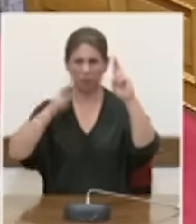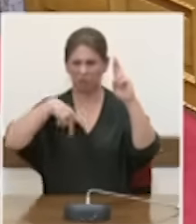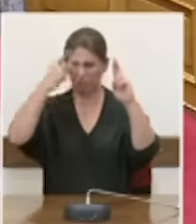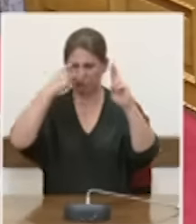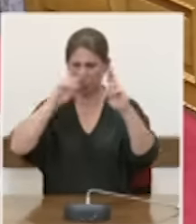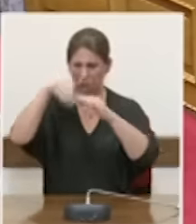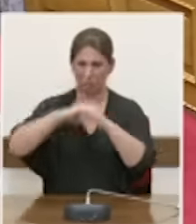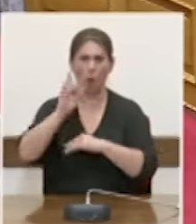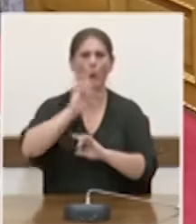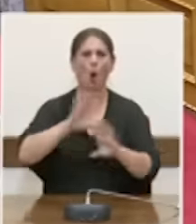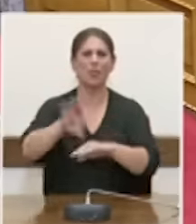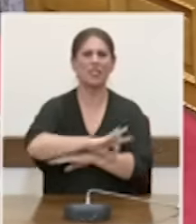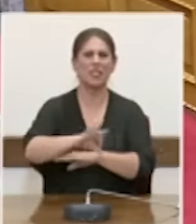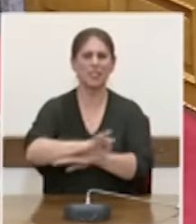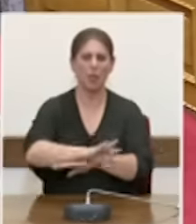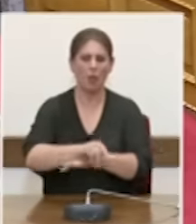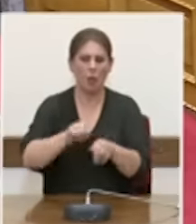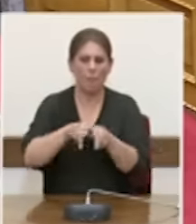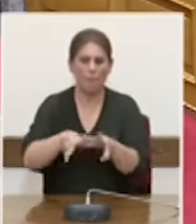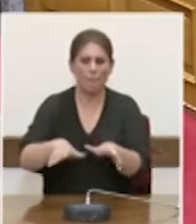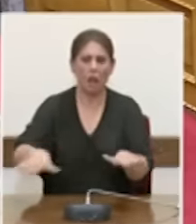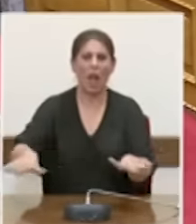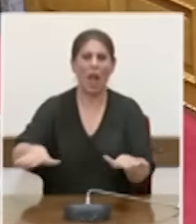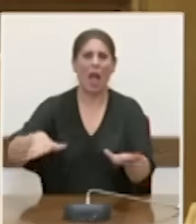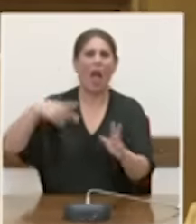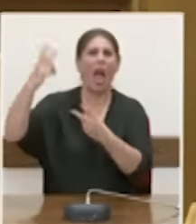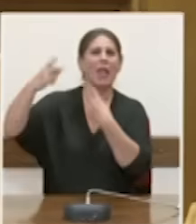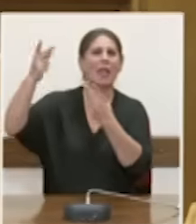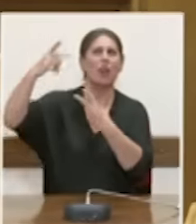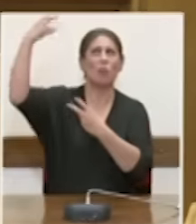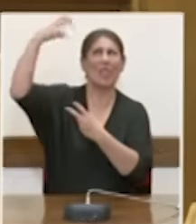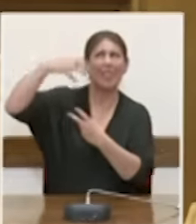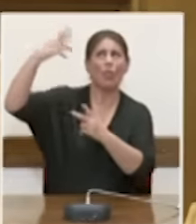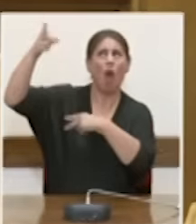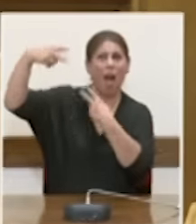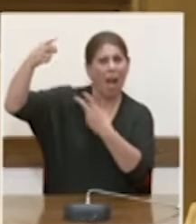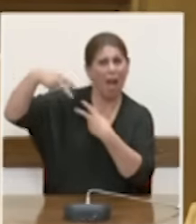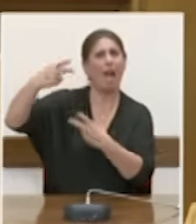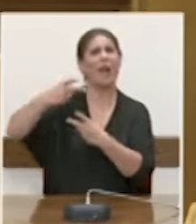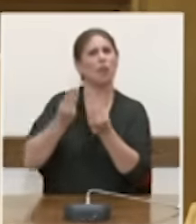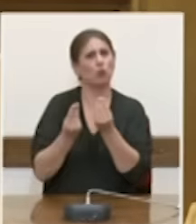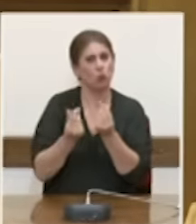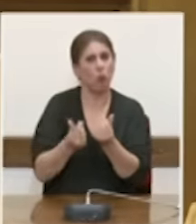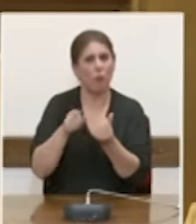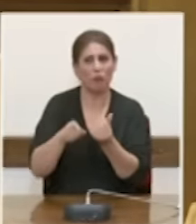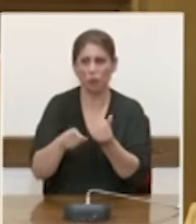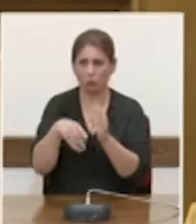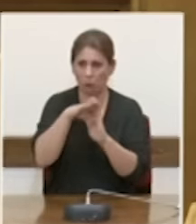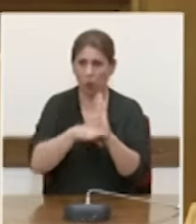σχέδιο διείσδυση των ΑΠΕ, των ανανεώσιμων πηγών ενέργειας, που έχει οδηγήσει σε